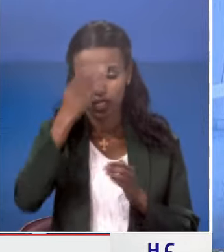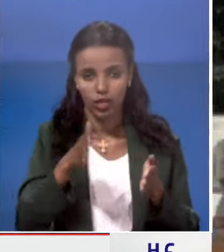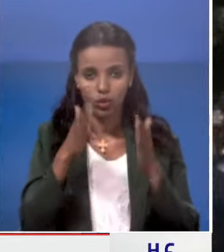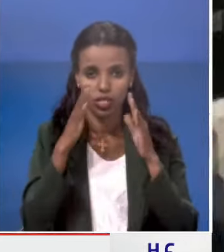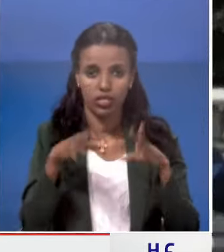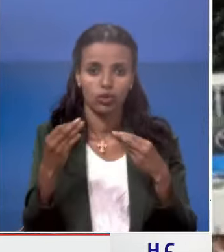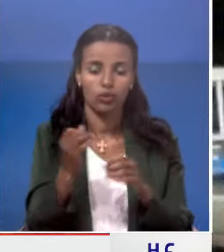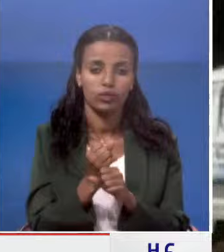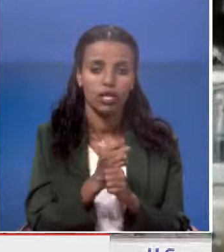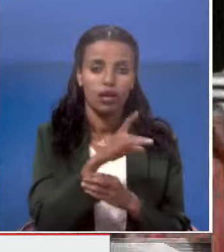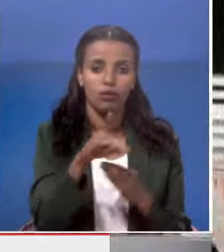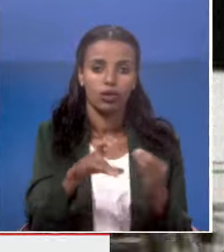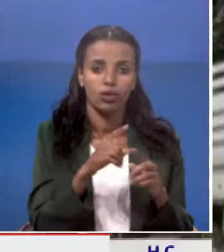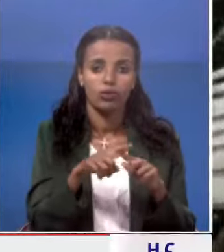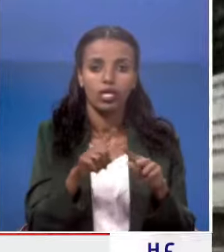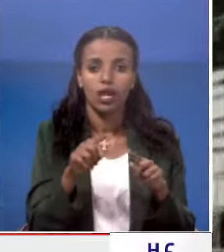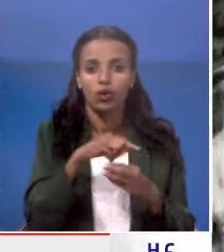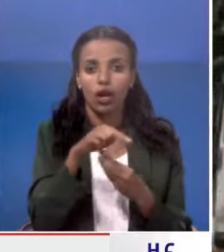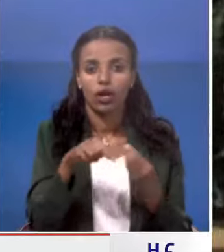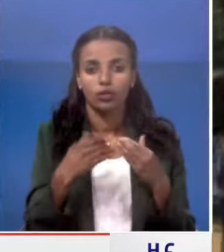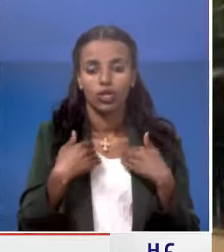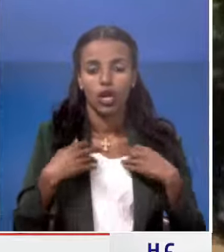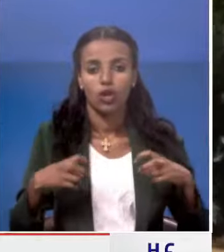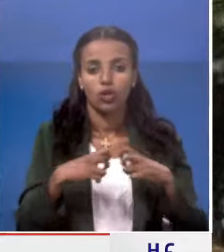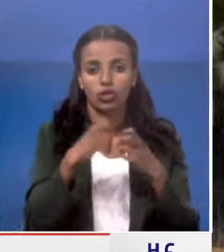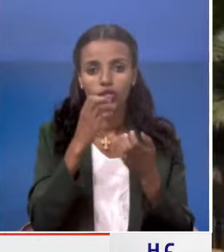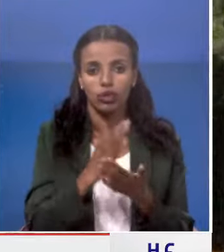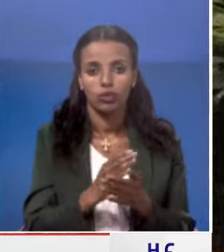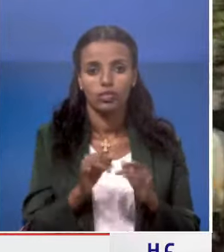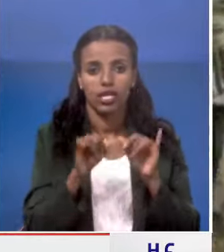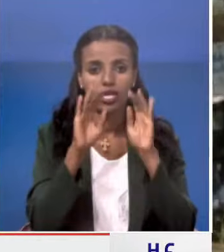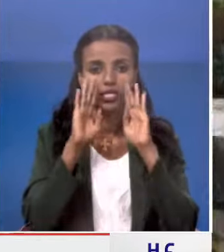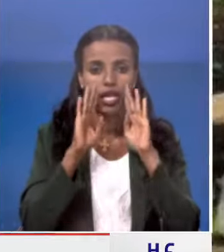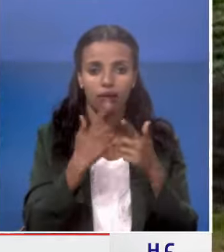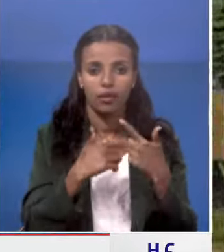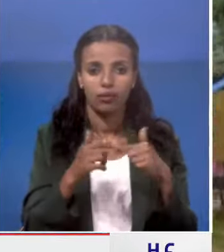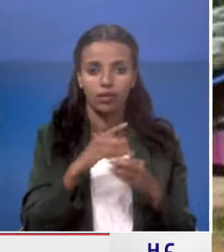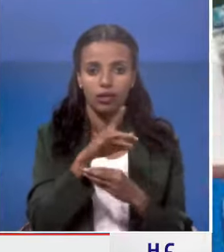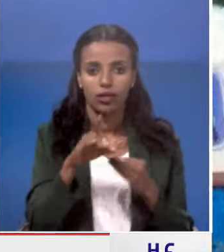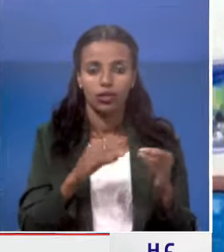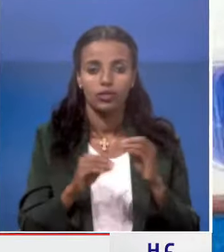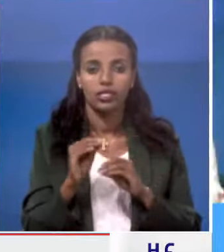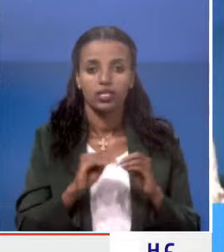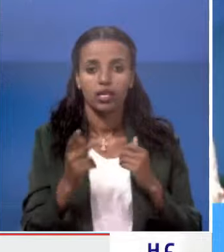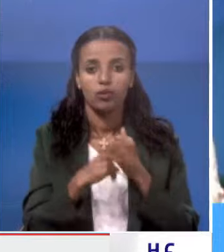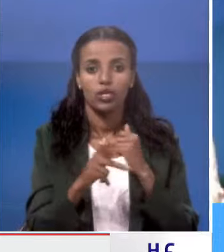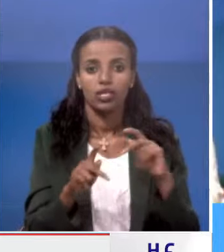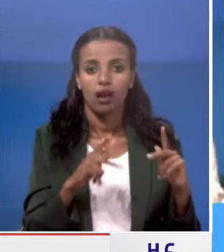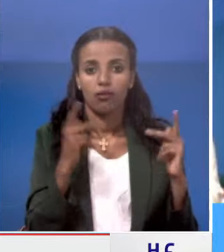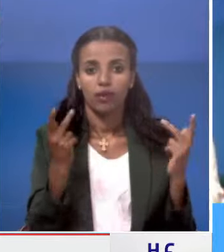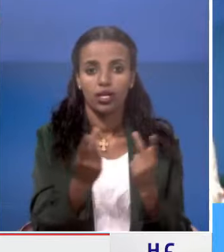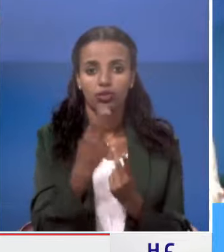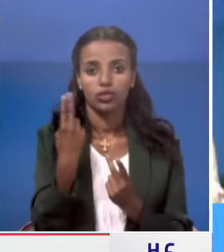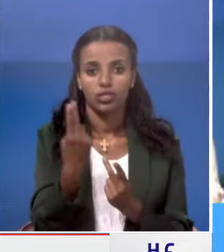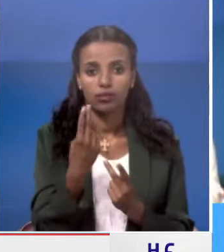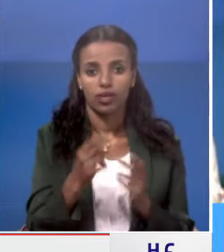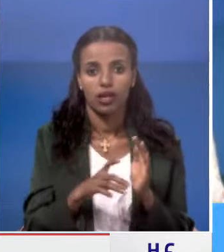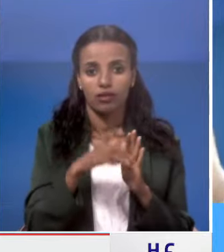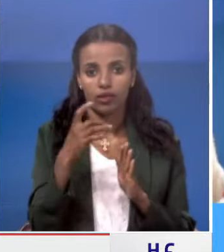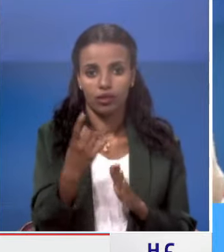ቢሰራ በክልሉ በተለያዩ አካባቢዎች ያለው ግጭት ቆሞ ዘላቂ ሰላም እንዲመጣም በክልሉ የሚንቀሳቀሱ የፖለቲካ ፓርቲዎች ሚና የላቀ